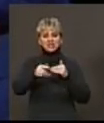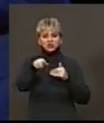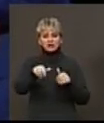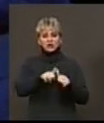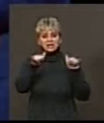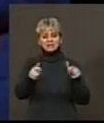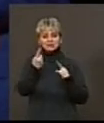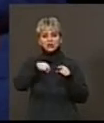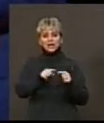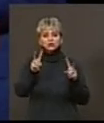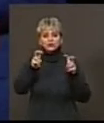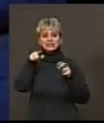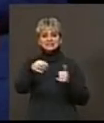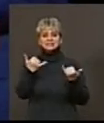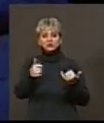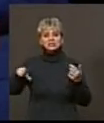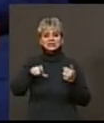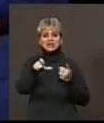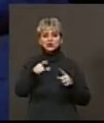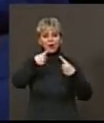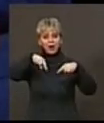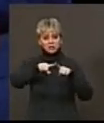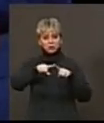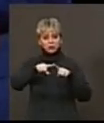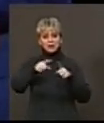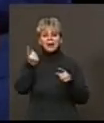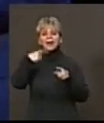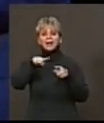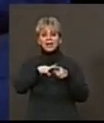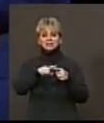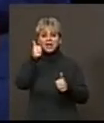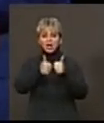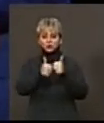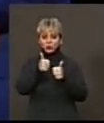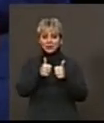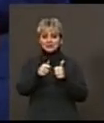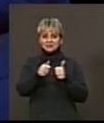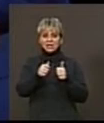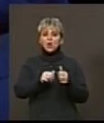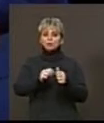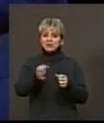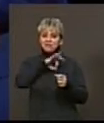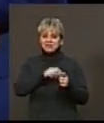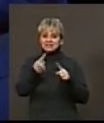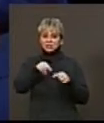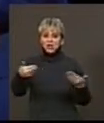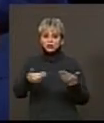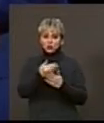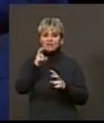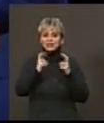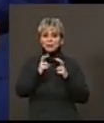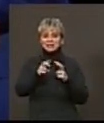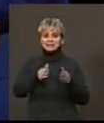развития, которую называем сегодня «Донское кольцо». Это конкурентные преференции для новых